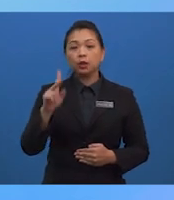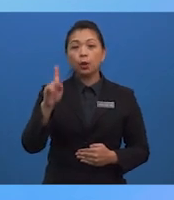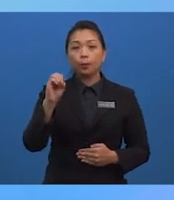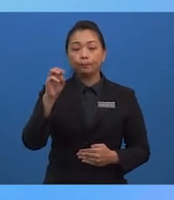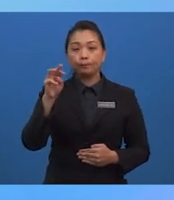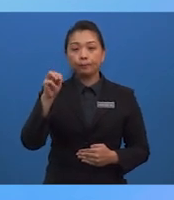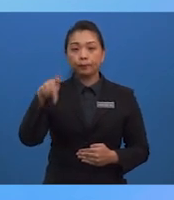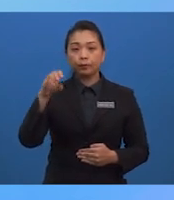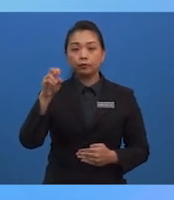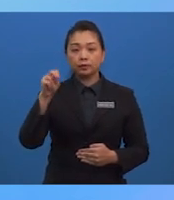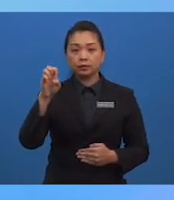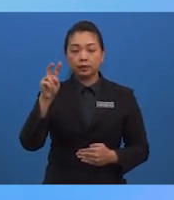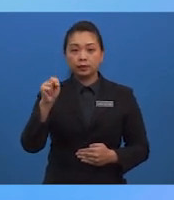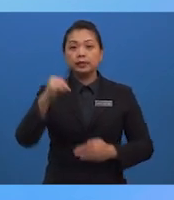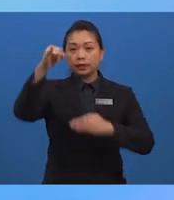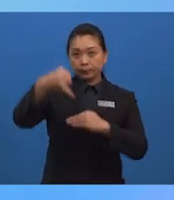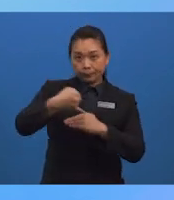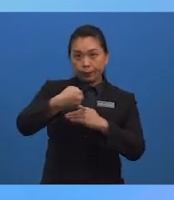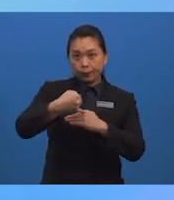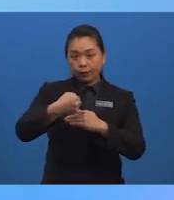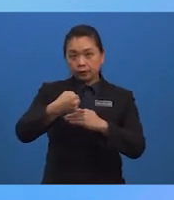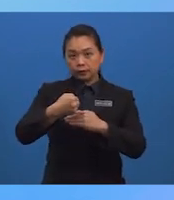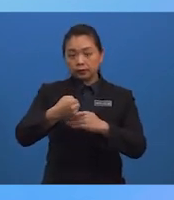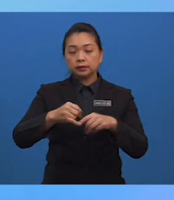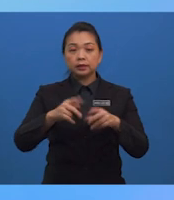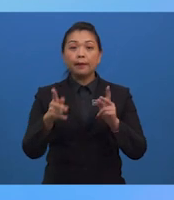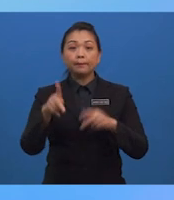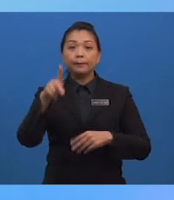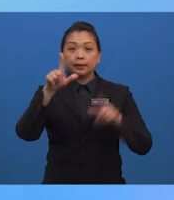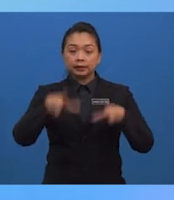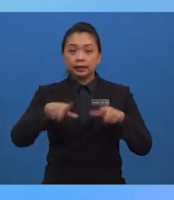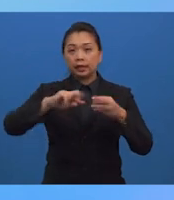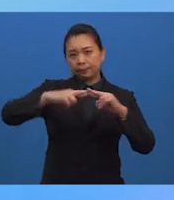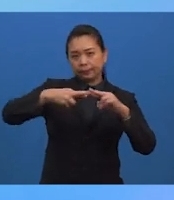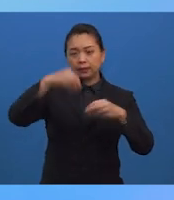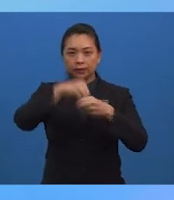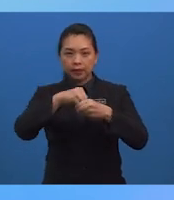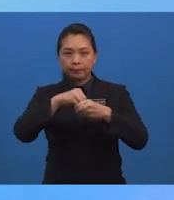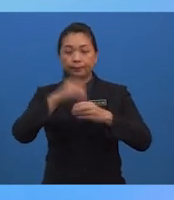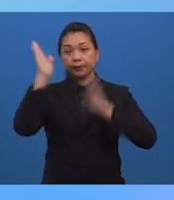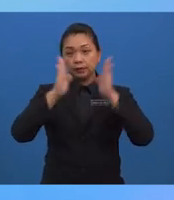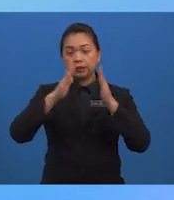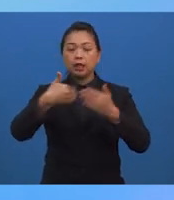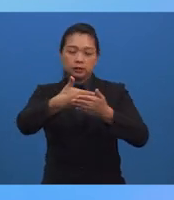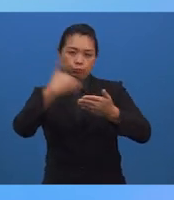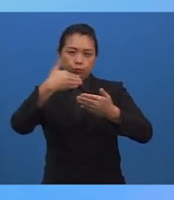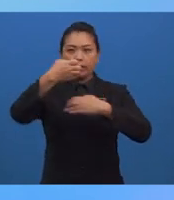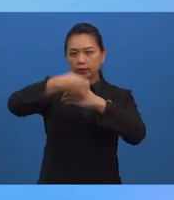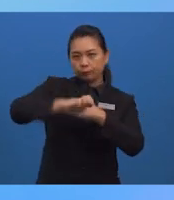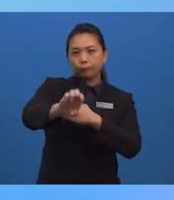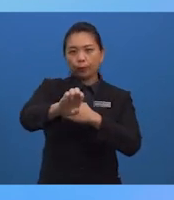diimport, dipasang di negara ini untuk dijadikan barangan pengguna sebelum diekspor.